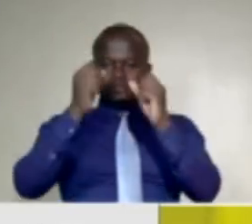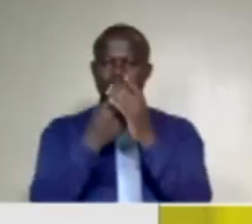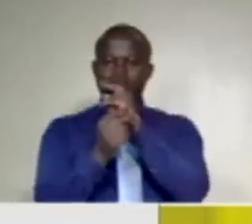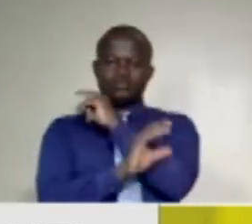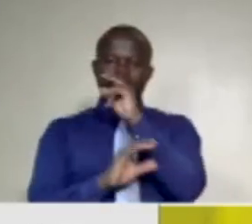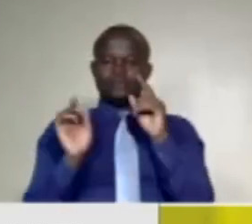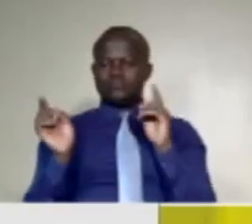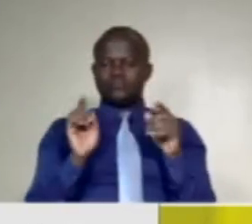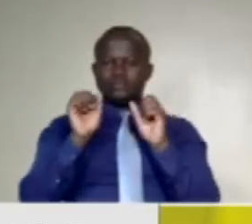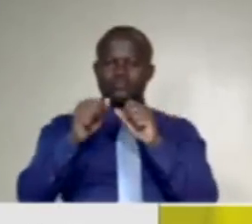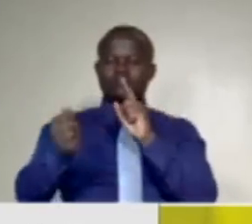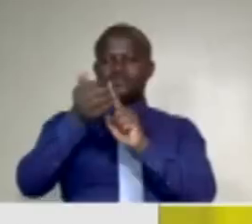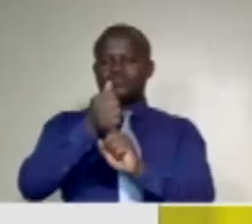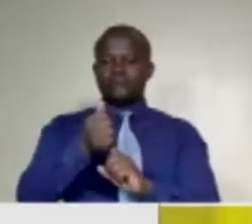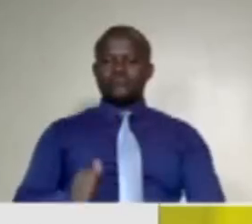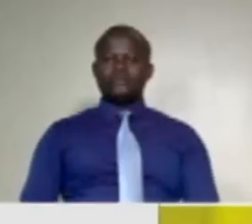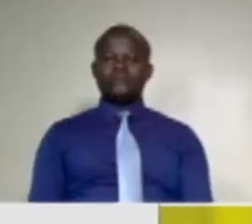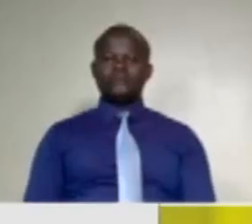byombi zizagerweho